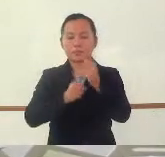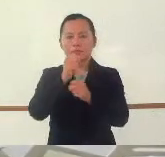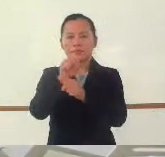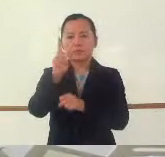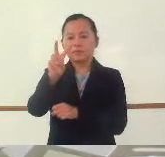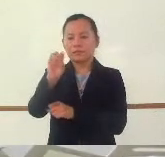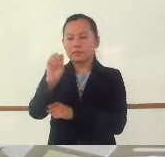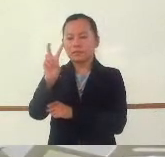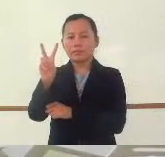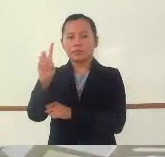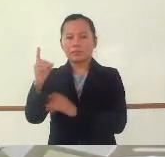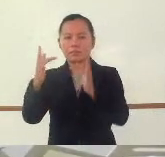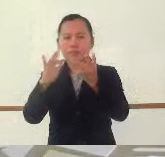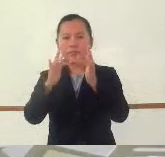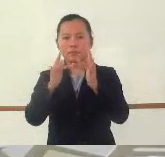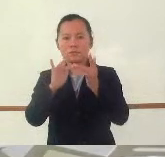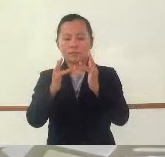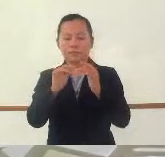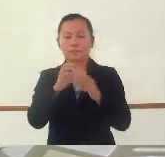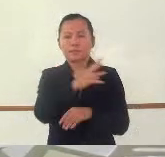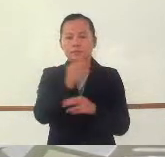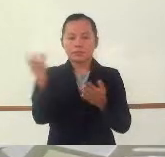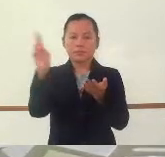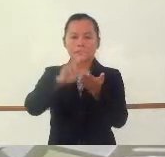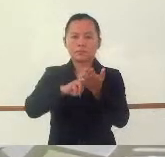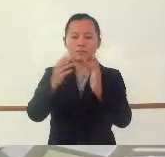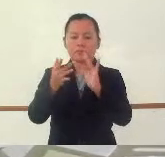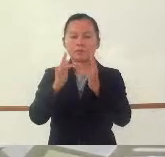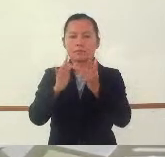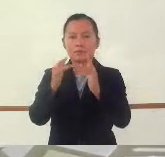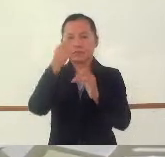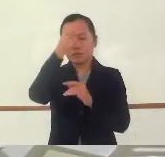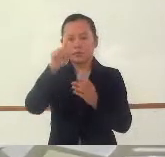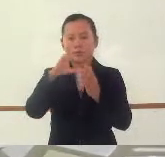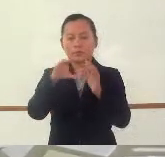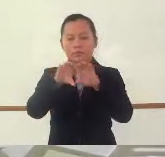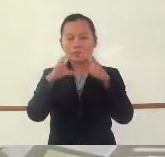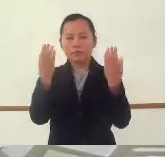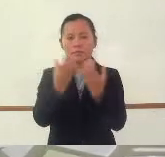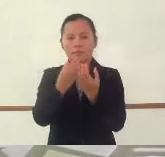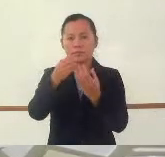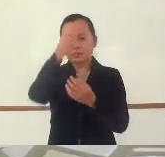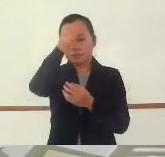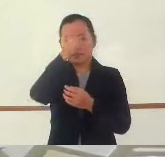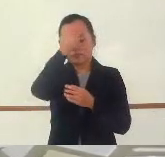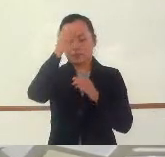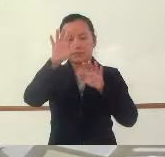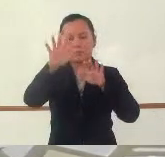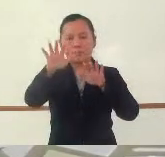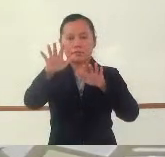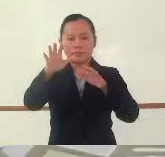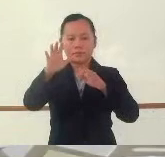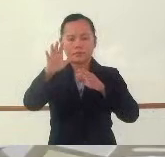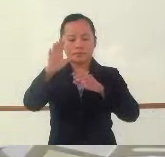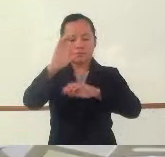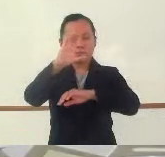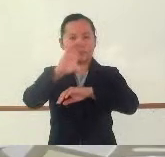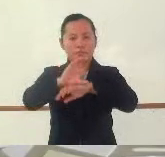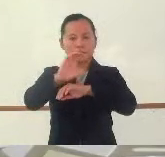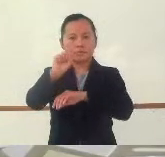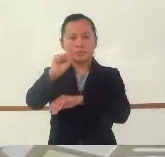online, dan juga pendaftaran online untuk calon krisma pusat KSFX